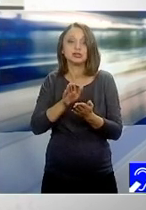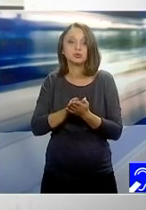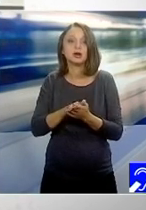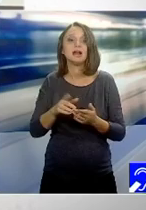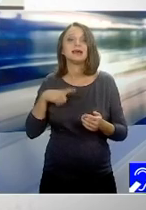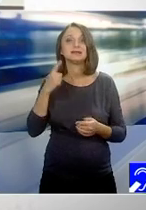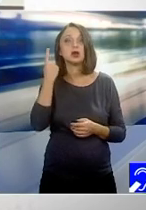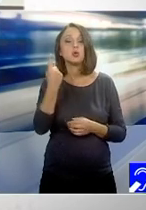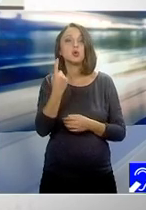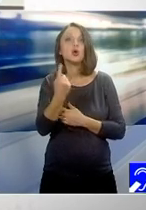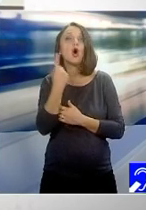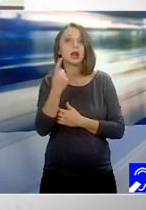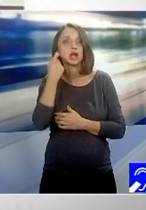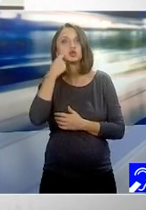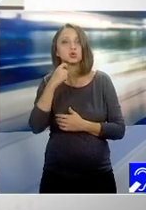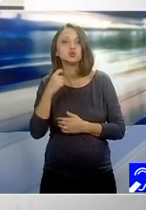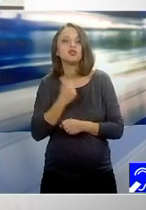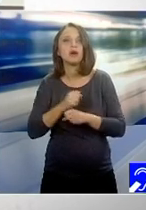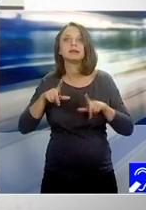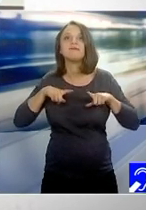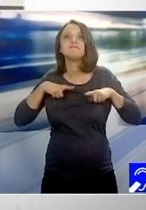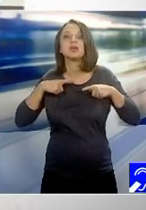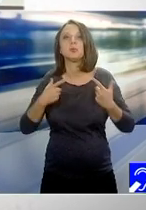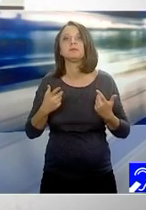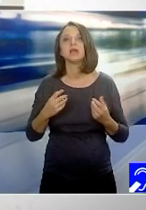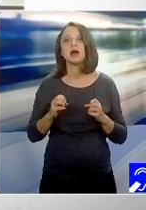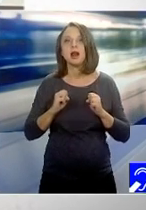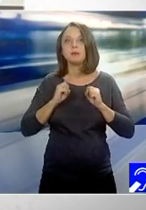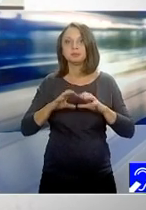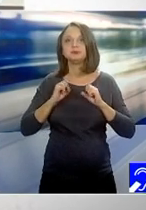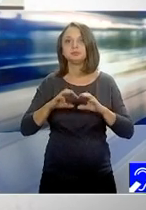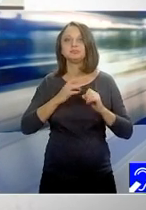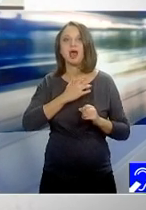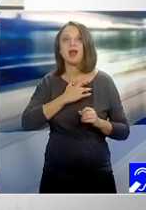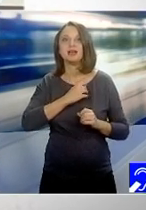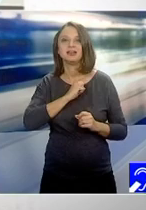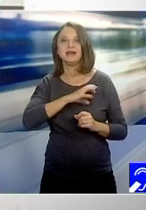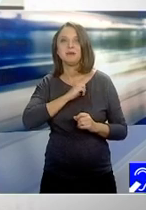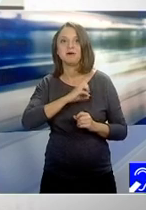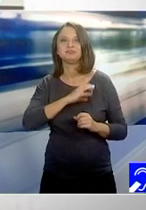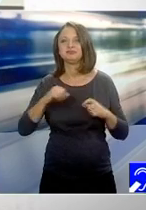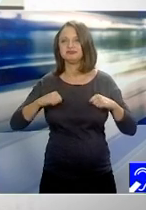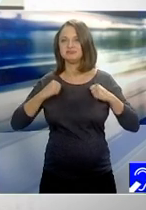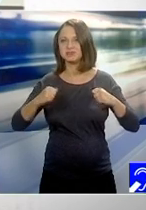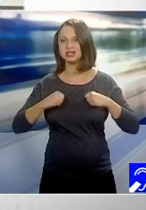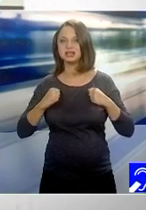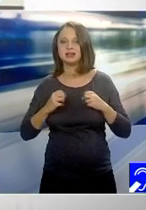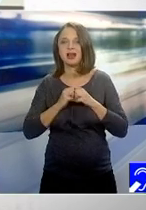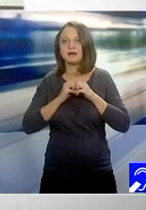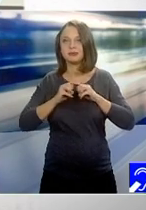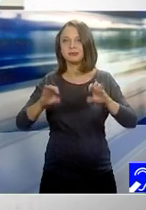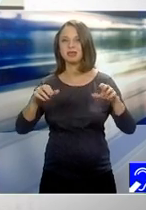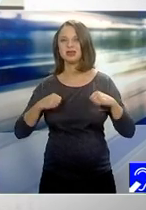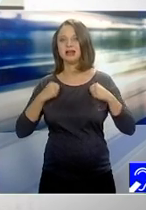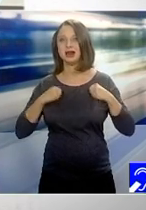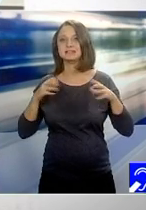oraș extrem de viu. Este un oraș care pulsează tinerețe, care emană tinerețe și